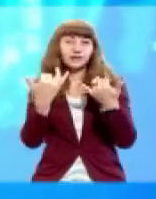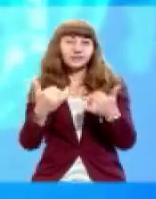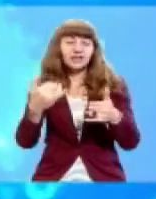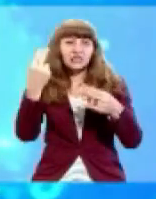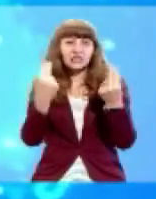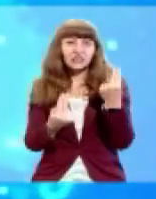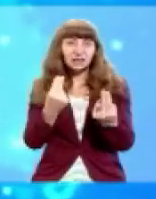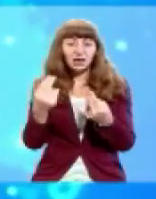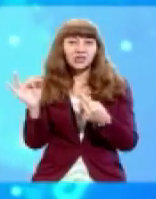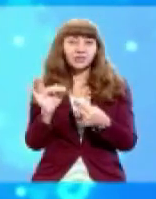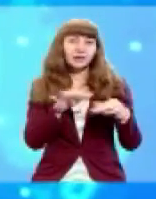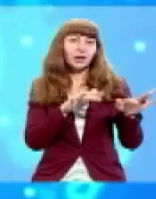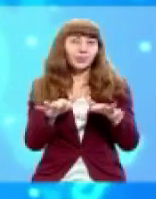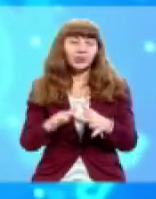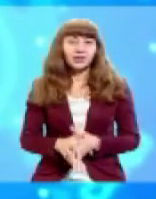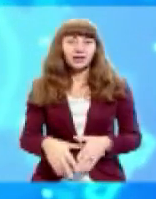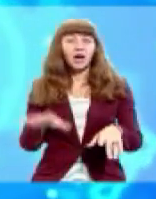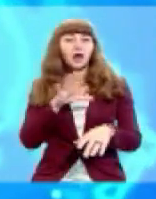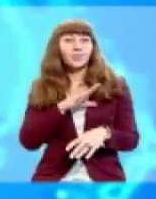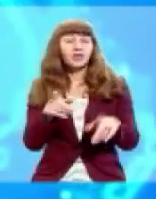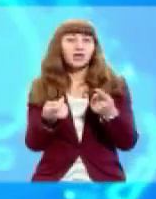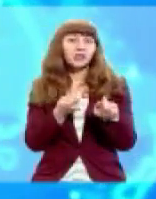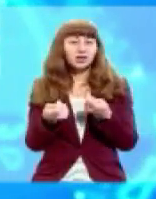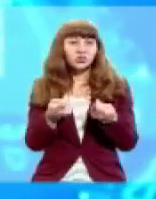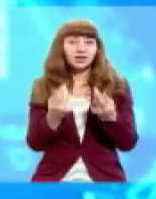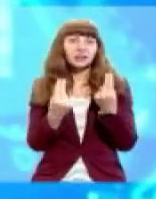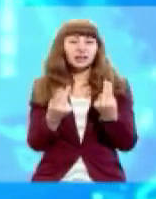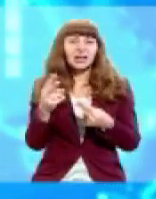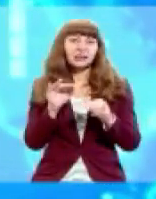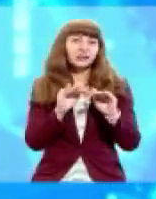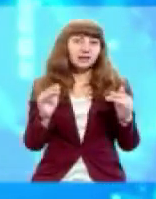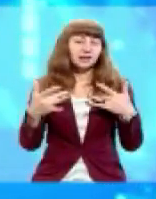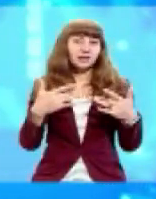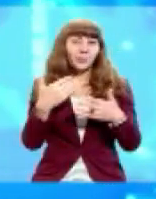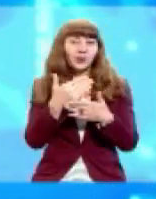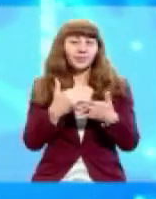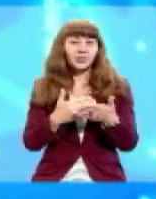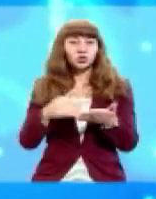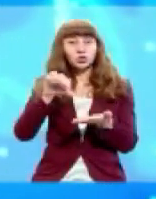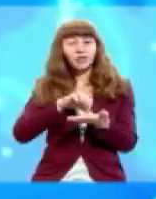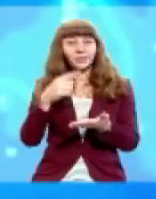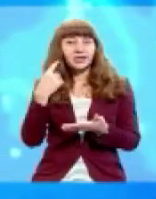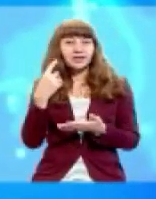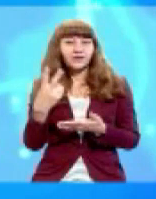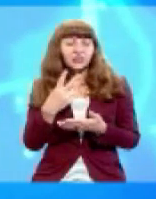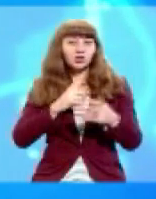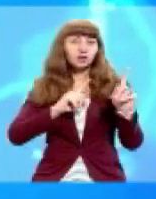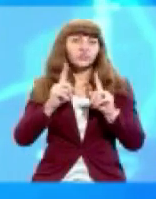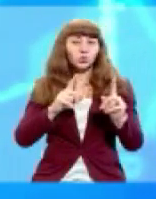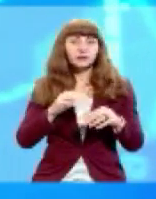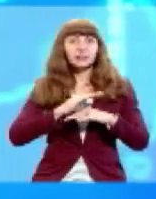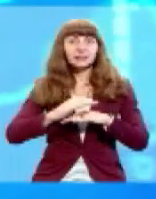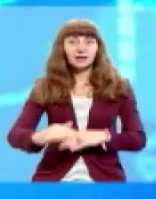ойындар ұйымдастырылып, белгілі эстрада жұлдыздарының қатысуымен концерттік бағдарлама қойылды. Толығырақ әріптесім баяндамасында.